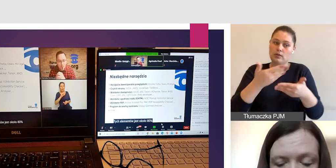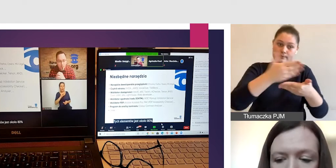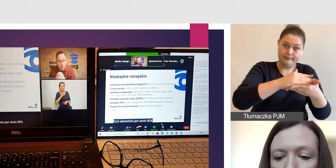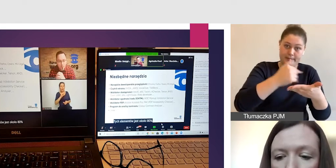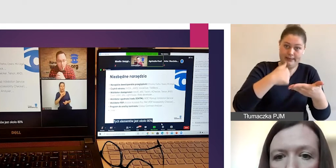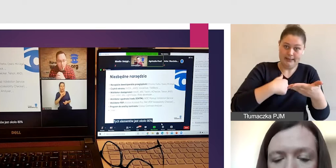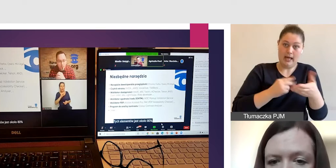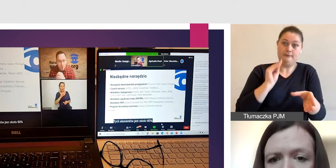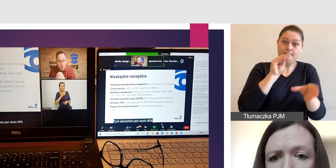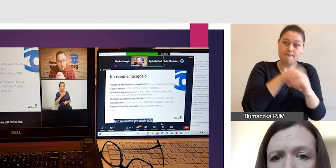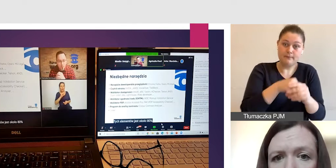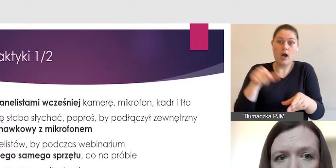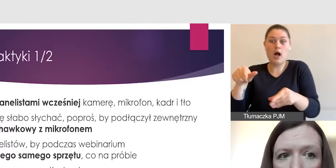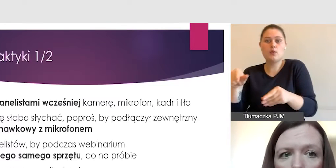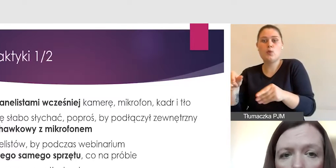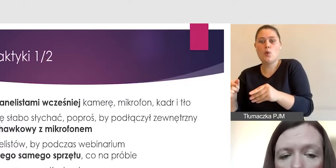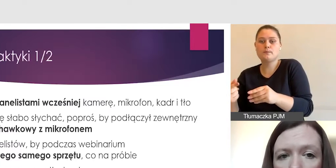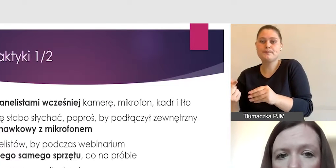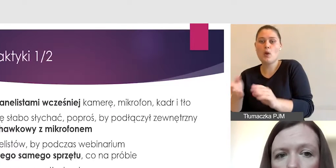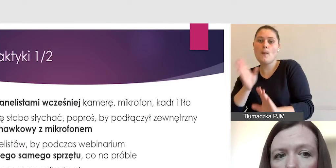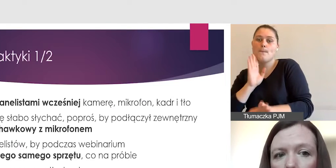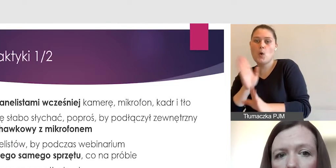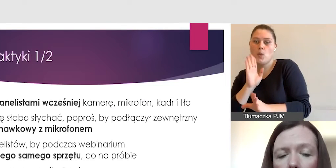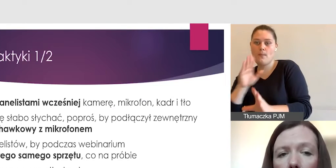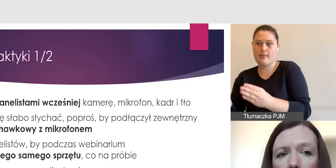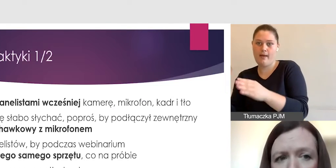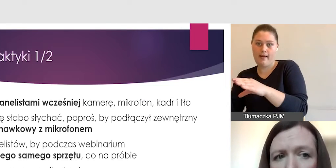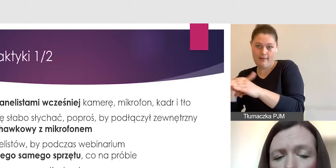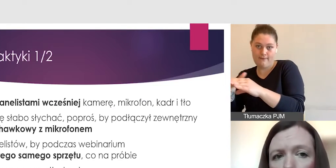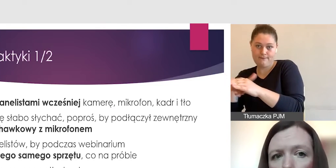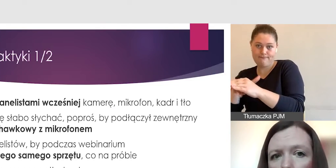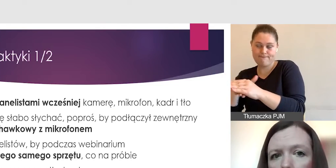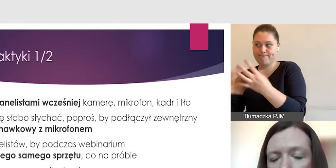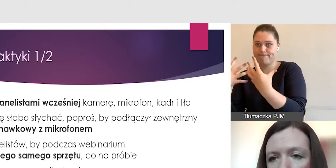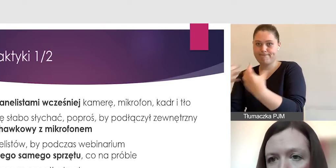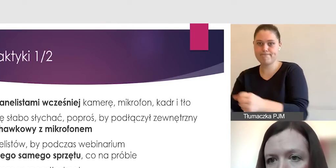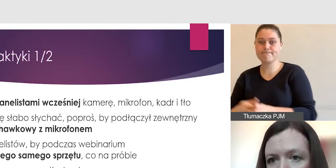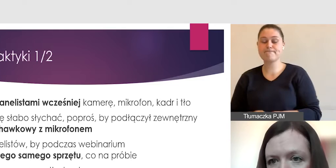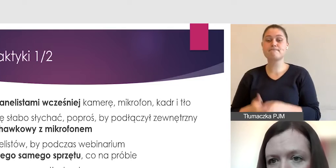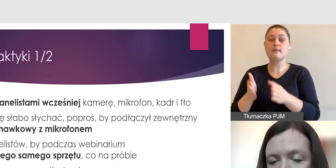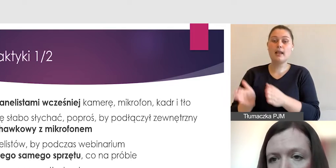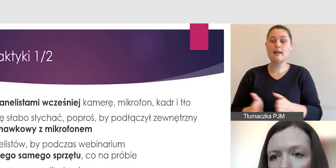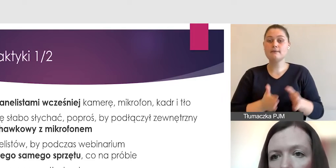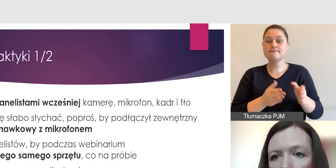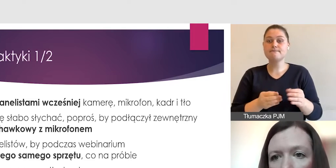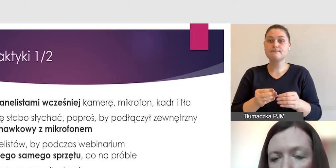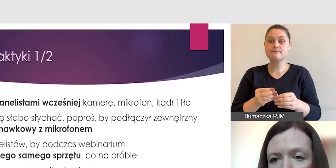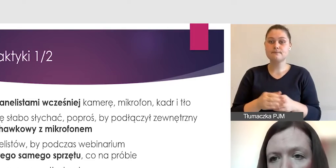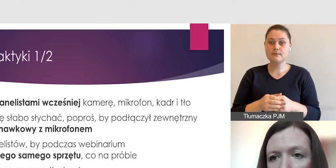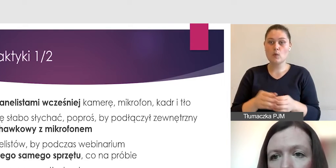porządku. Zanim jednak do tego przejdziemy, sprawdźmy może listę dobrych praktyk,